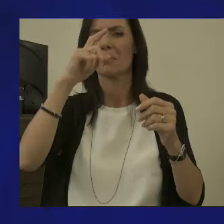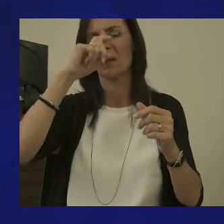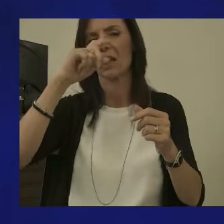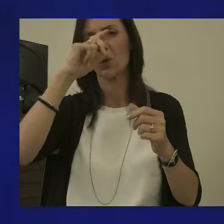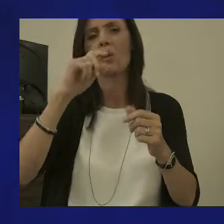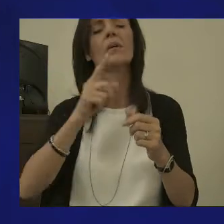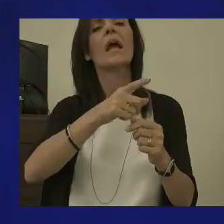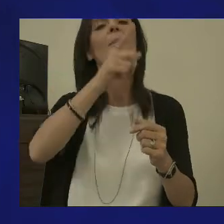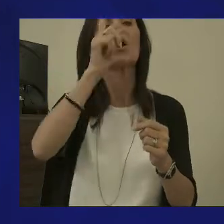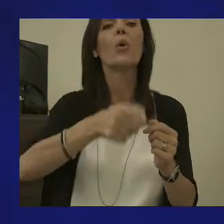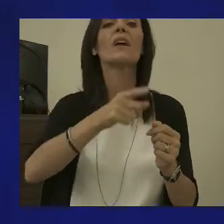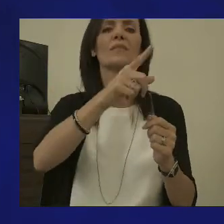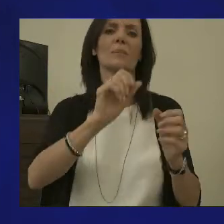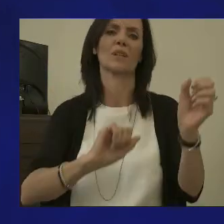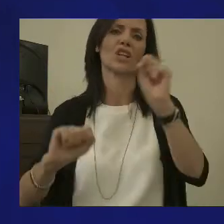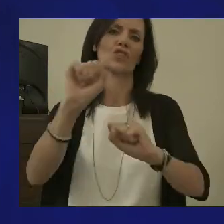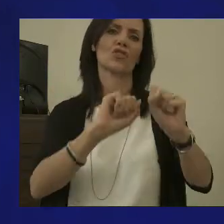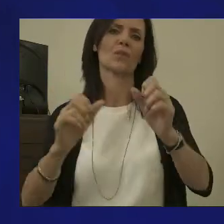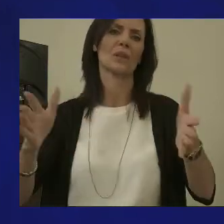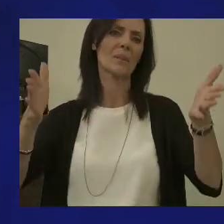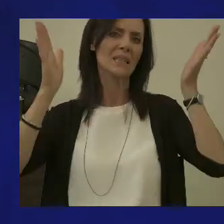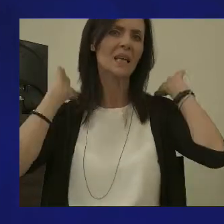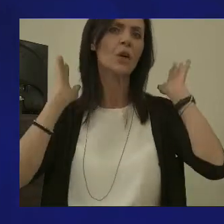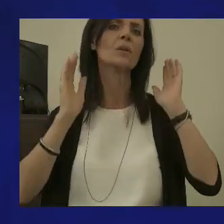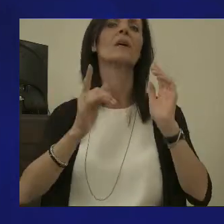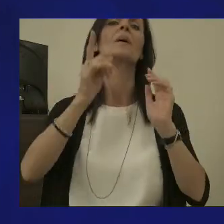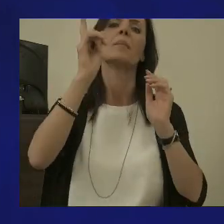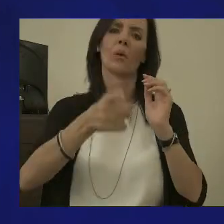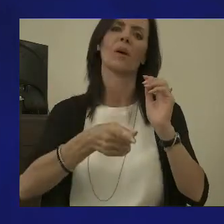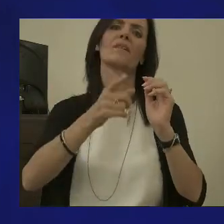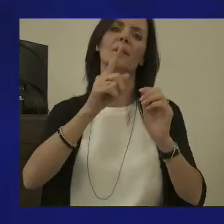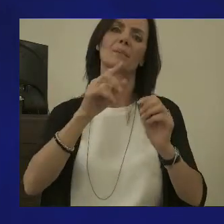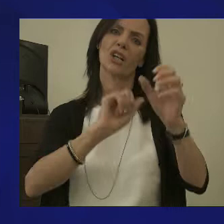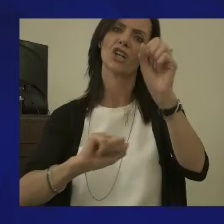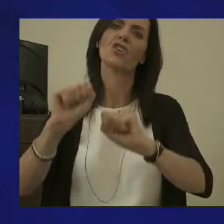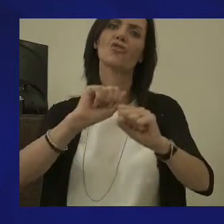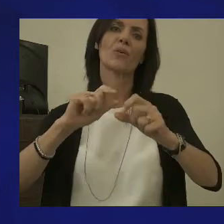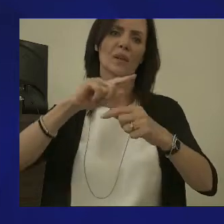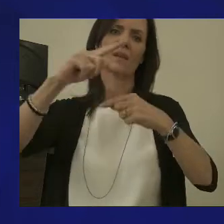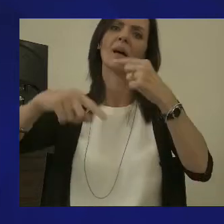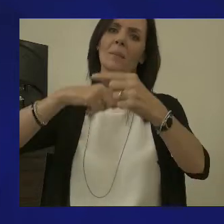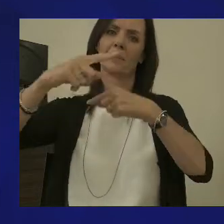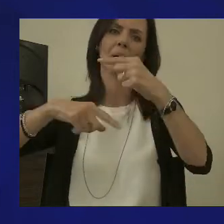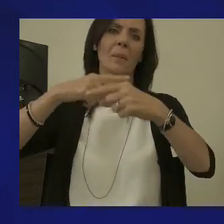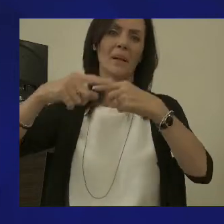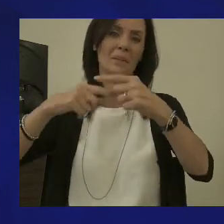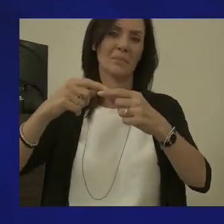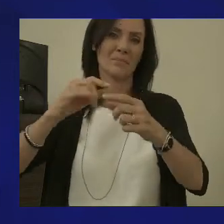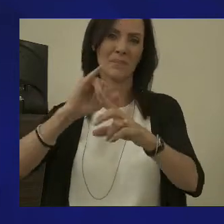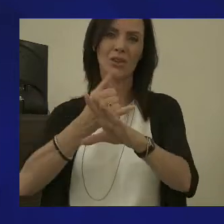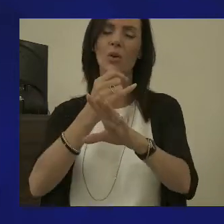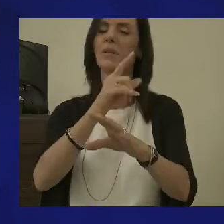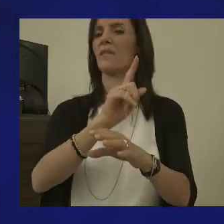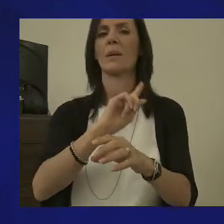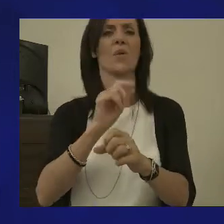הם מחויבים לשטוף את המסעיות, הם מחויבים לשטוף את כל המרבלי בטון, זה לא בדיוק מתקיים.